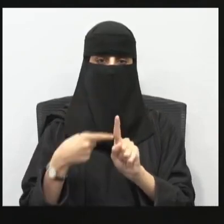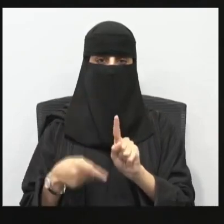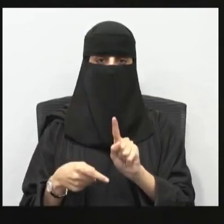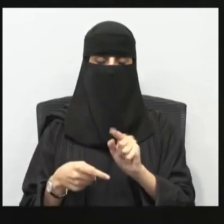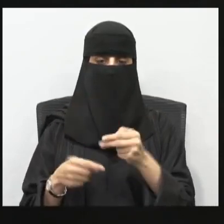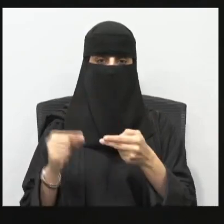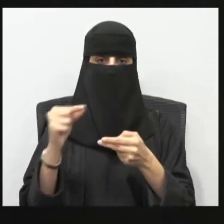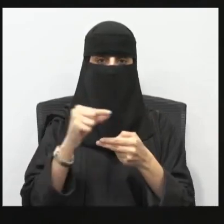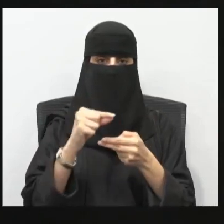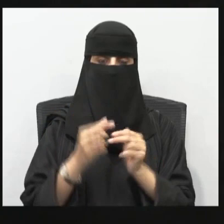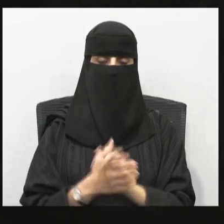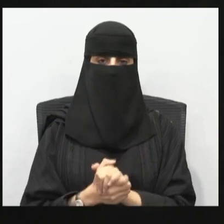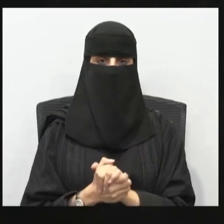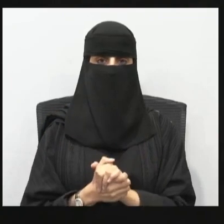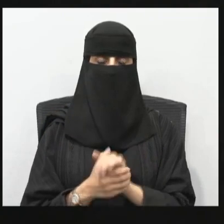يصبح